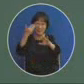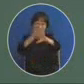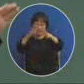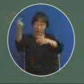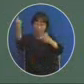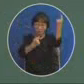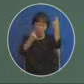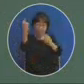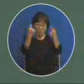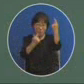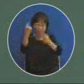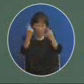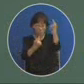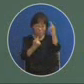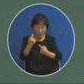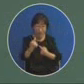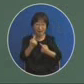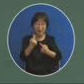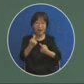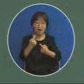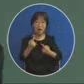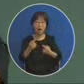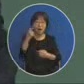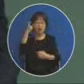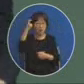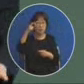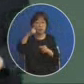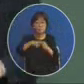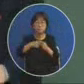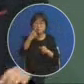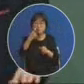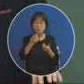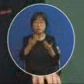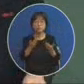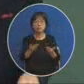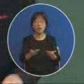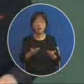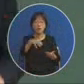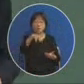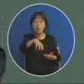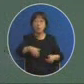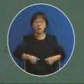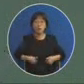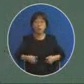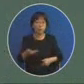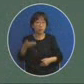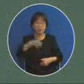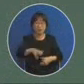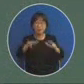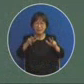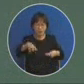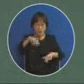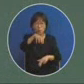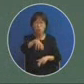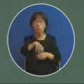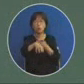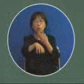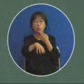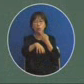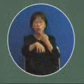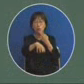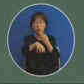있는 여백이 전혀 없어. Now, multi-ethnic workers and disciples need to come together to have forum and to really be imprinted with the gospel, but there's no leisure to be able to do